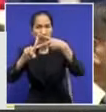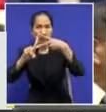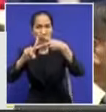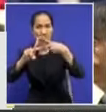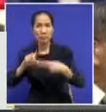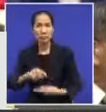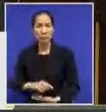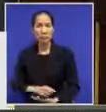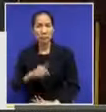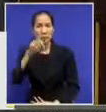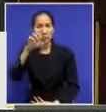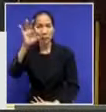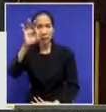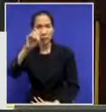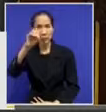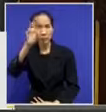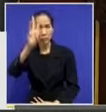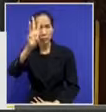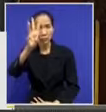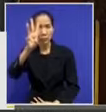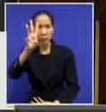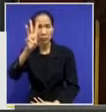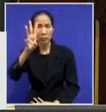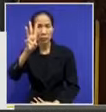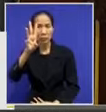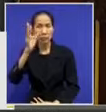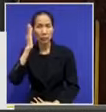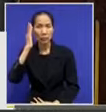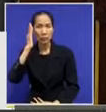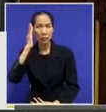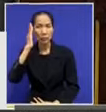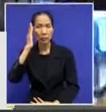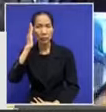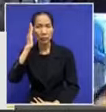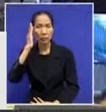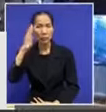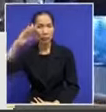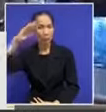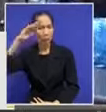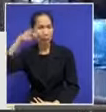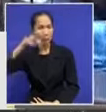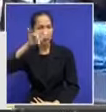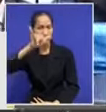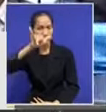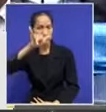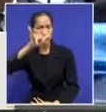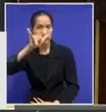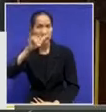รืองกิจครับ 196นายไตรเทพงามกมล พลเอกประยุทธ์จันทร์โอช